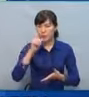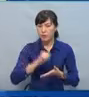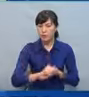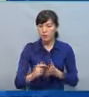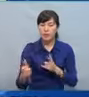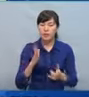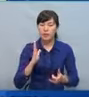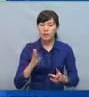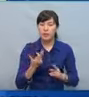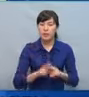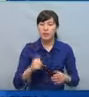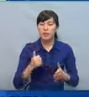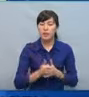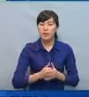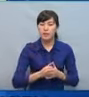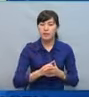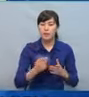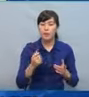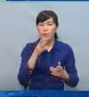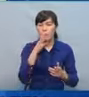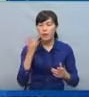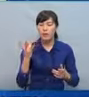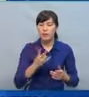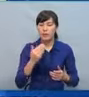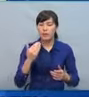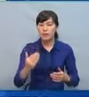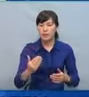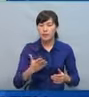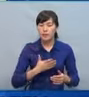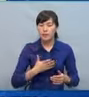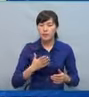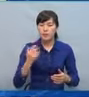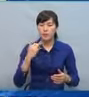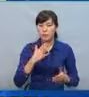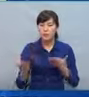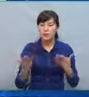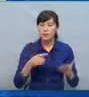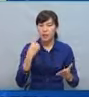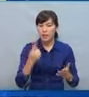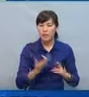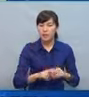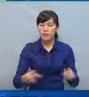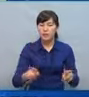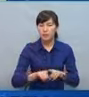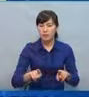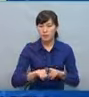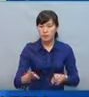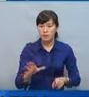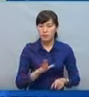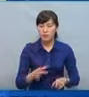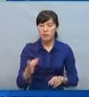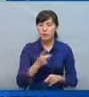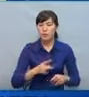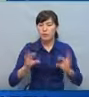дайындаламыз. Оған енді әрине уақыт керек. Ол сіздердің алдарыңызда мен бір емес бірнеше рет келдім. Бұл жөнінде түсіндіріп айттық. Аудан